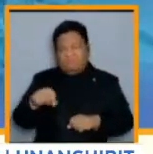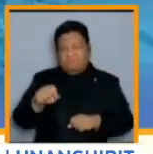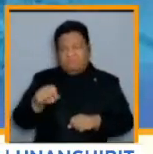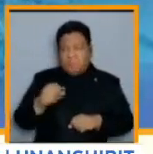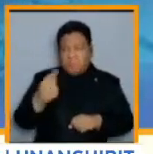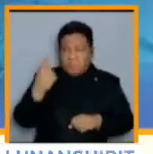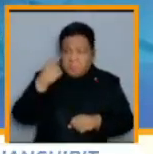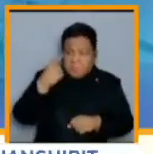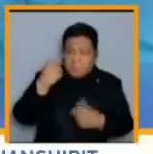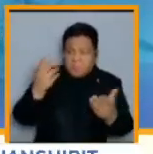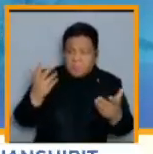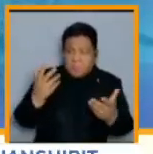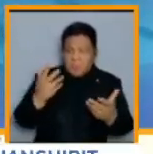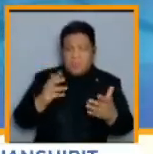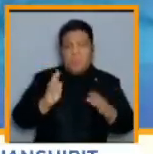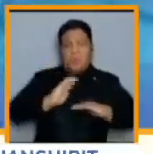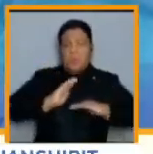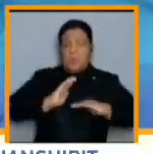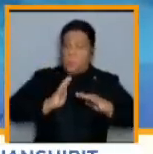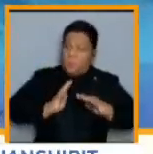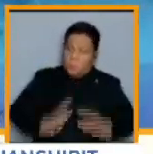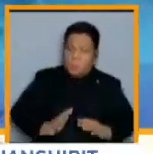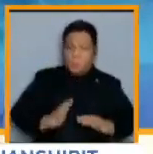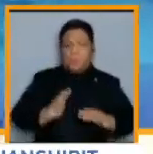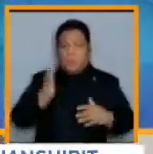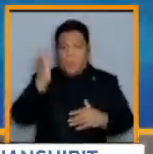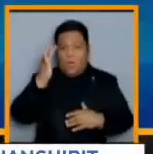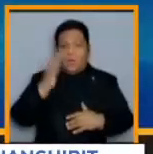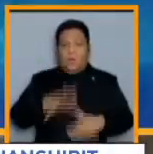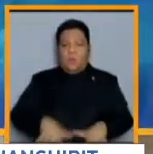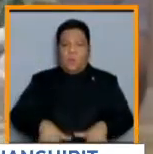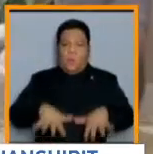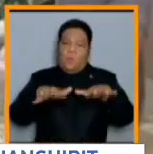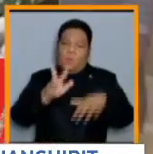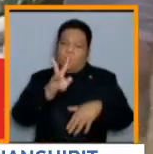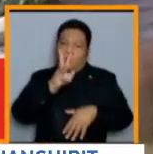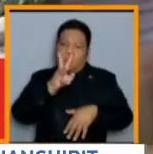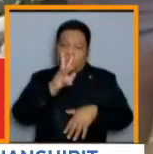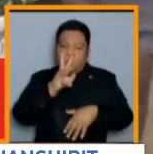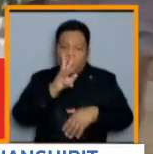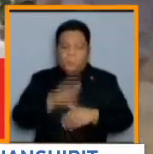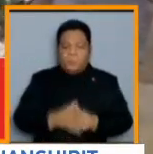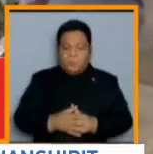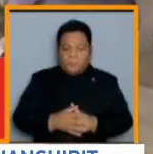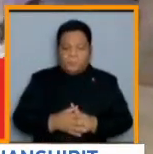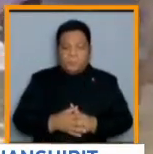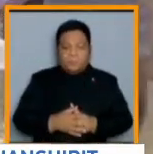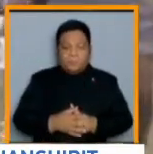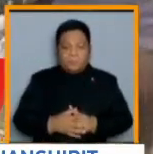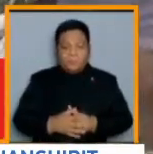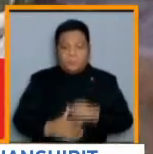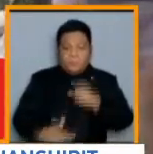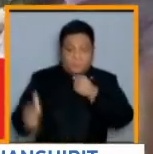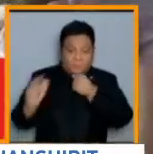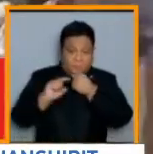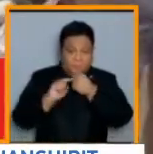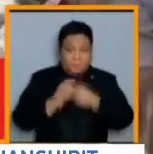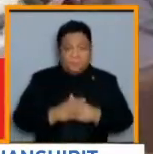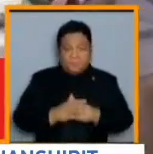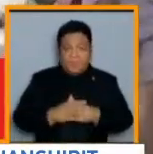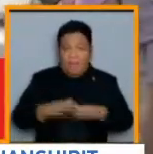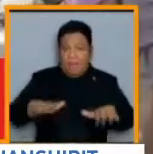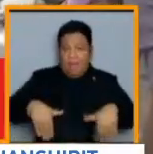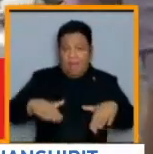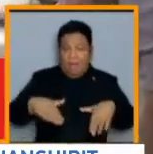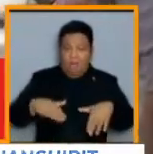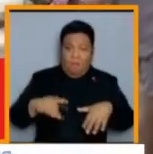ra kami kay mubo ra man taga tuhod lang. Taas ang tubig. Hindi pa man tuluyan nakaka-recover ang mga residente dito sa Surigao City simula